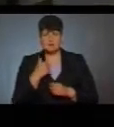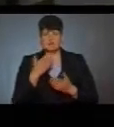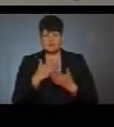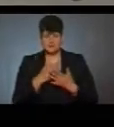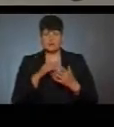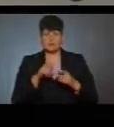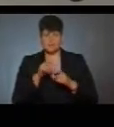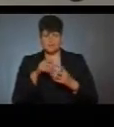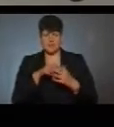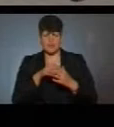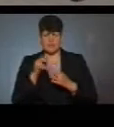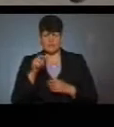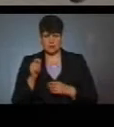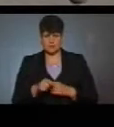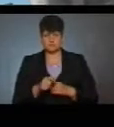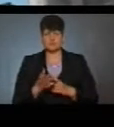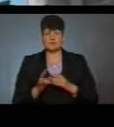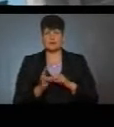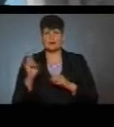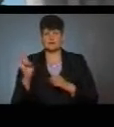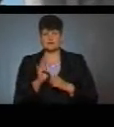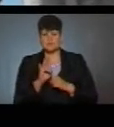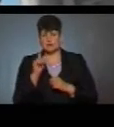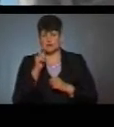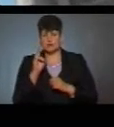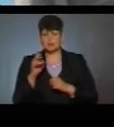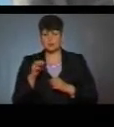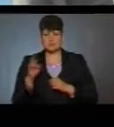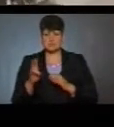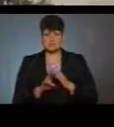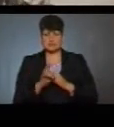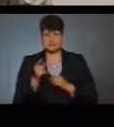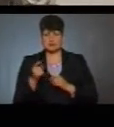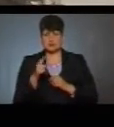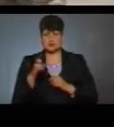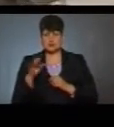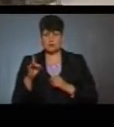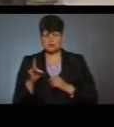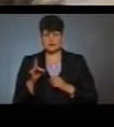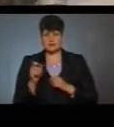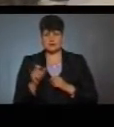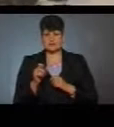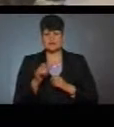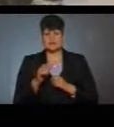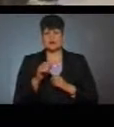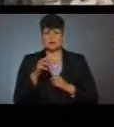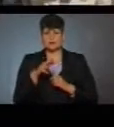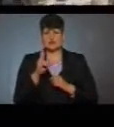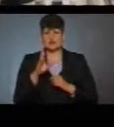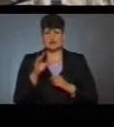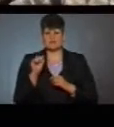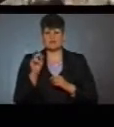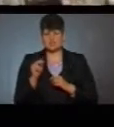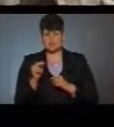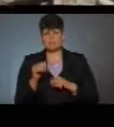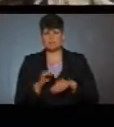воюємо. Капелан архієпархії Української греко-католицької церкви Тернопільсько-Зборівської єпархії отець Микола Квич благословляє